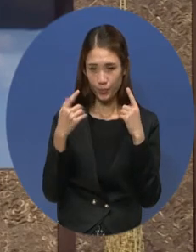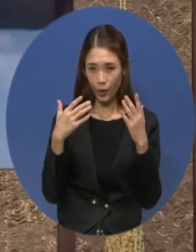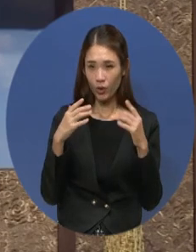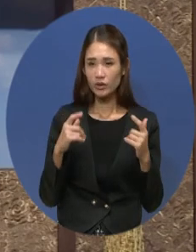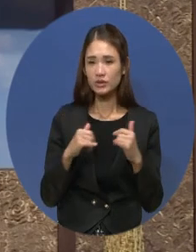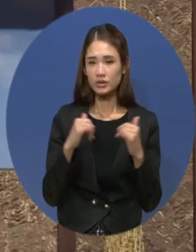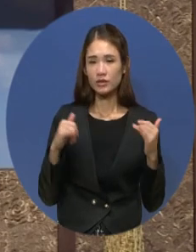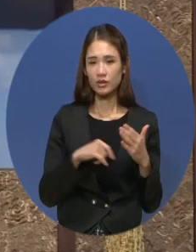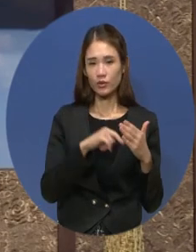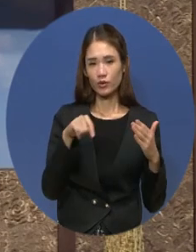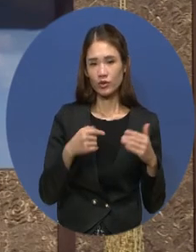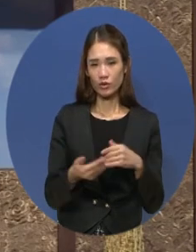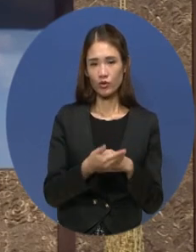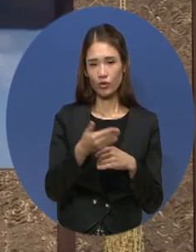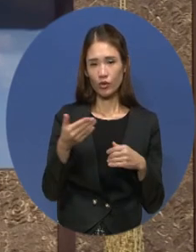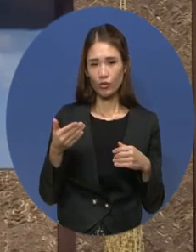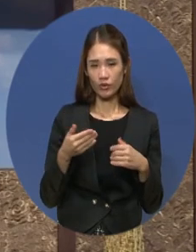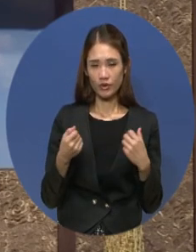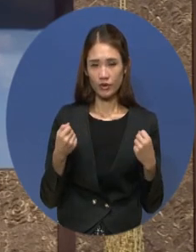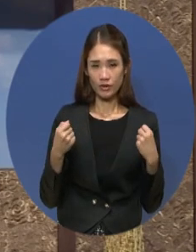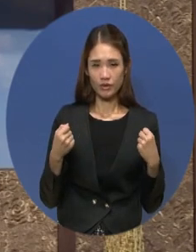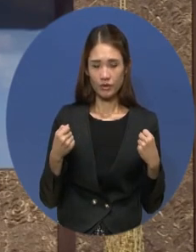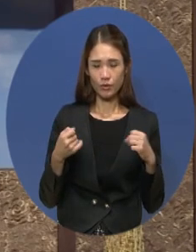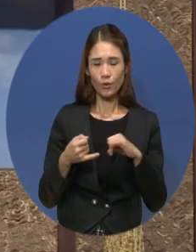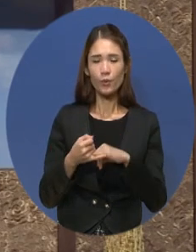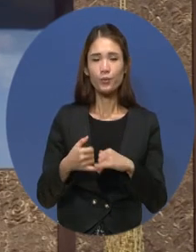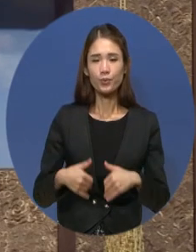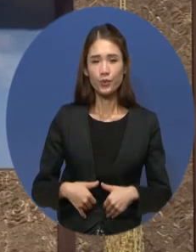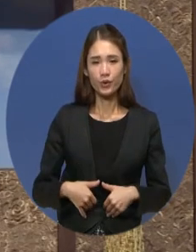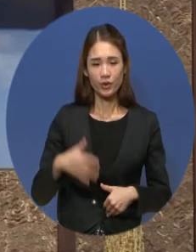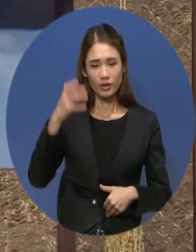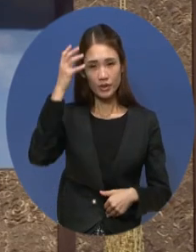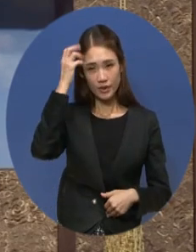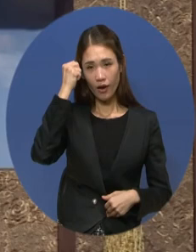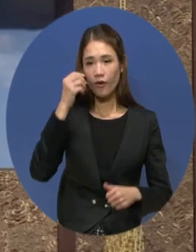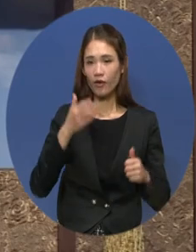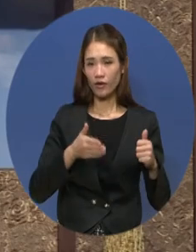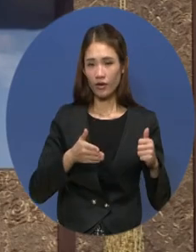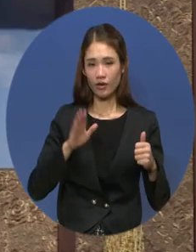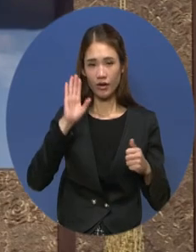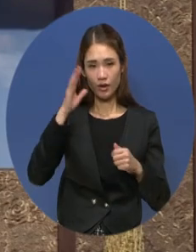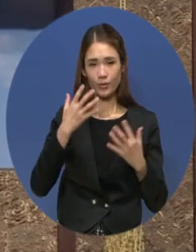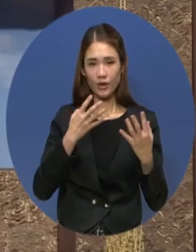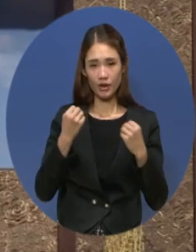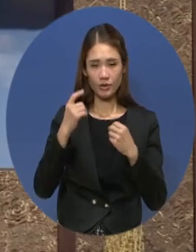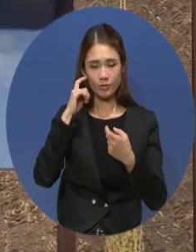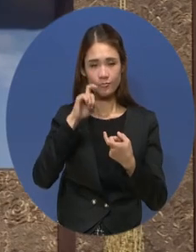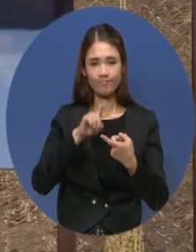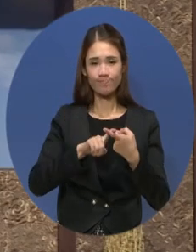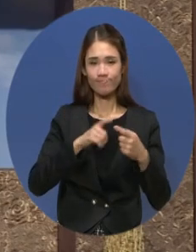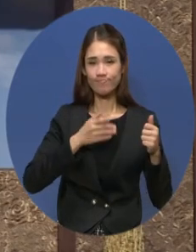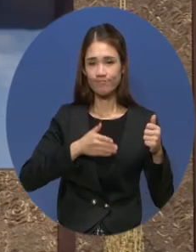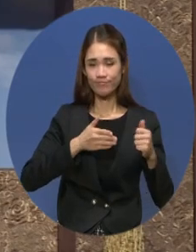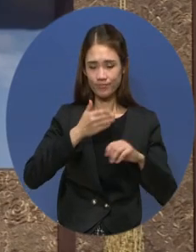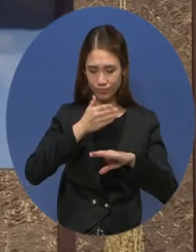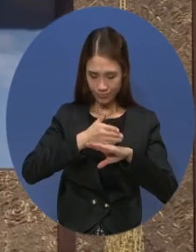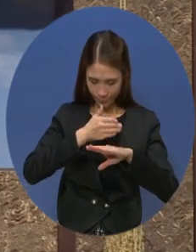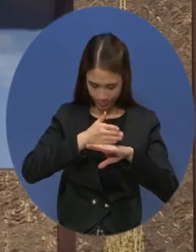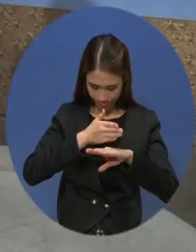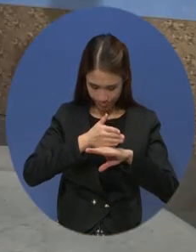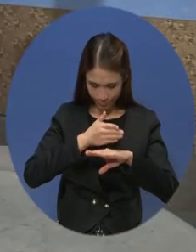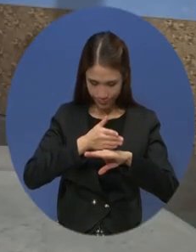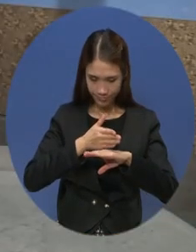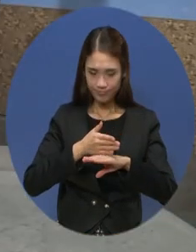지역사회 계신 여러분들의 힘이 필요하다는 거 잊지 말아 주시고요 앞으로도 많은 관심 부탁드리겠습니다 감사합니다